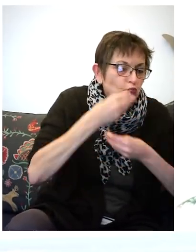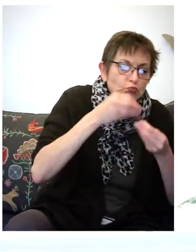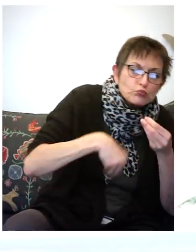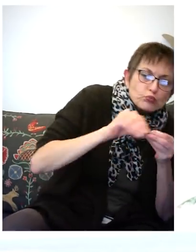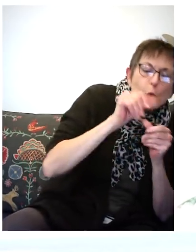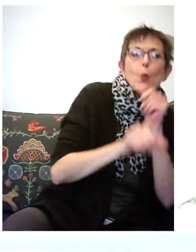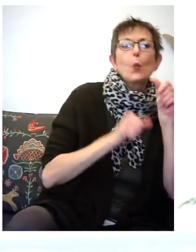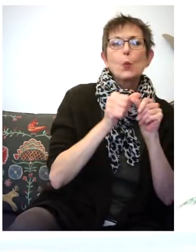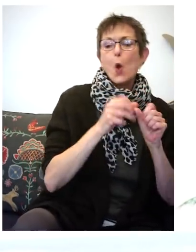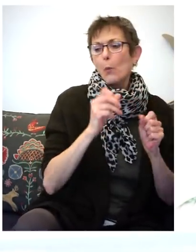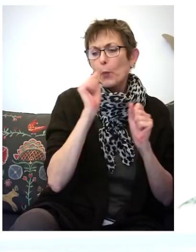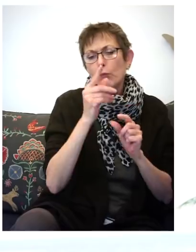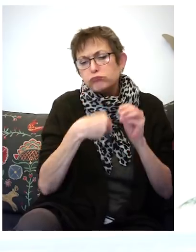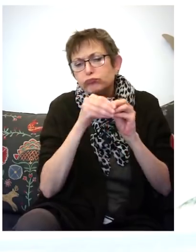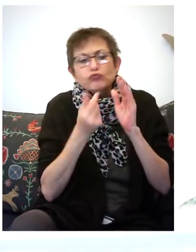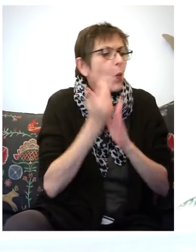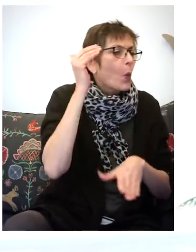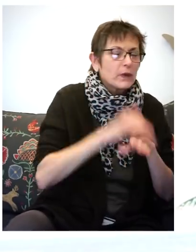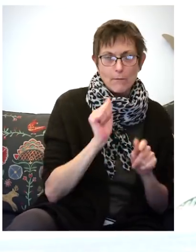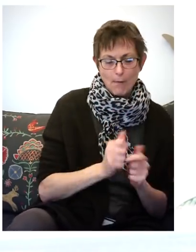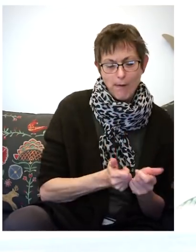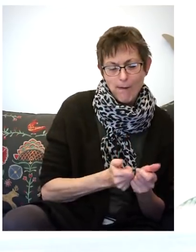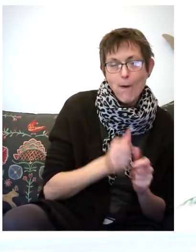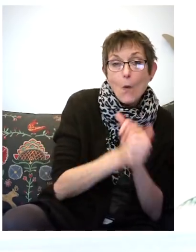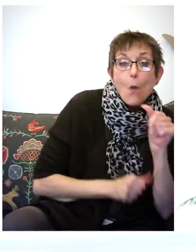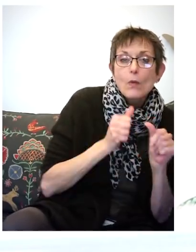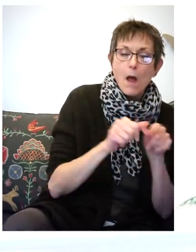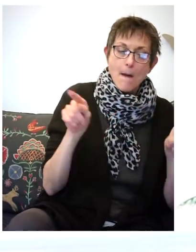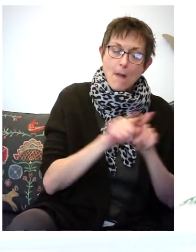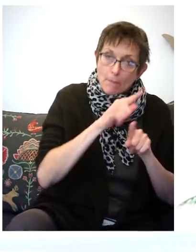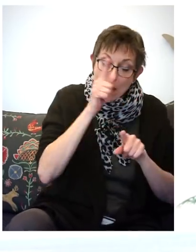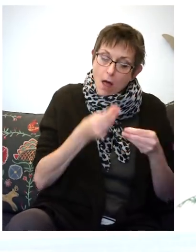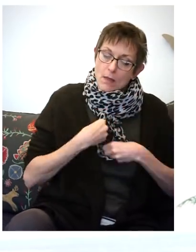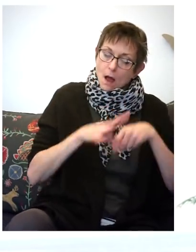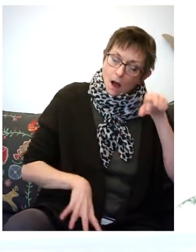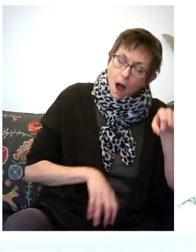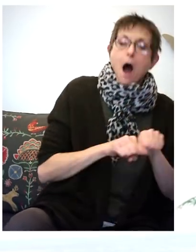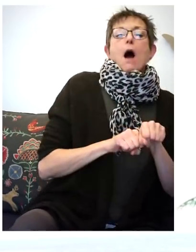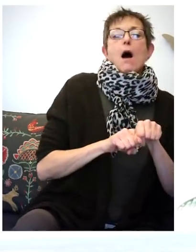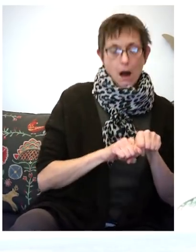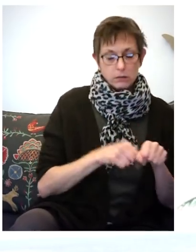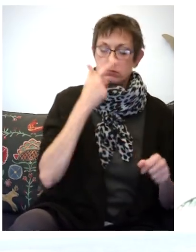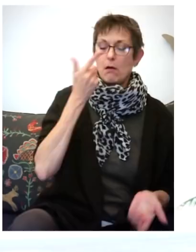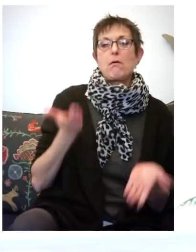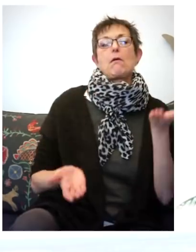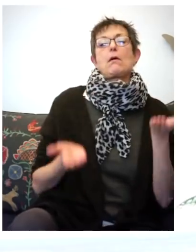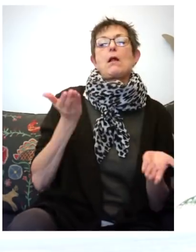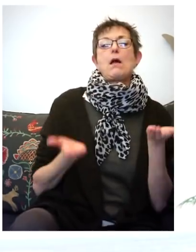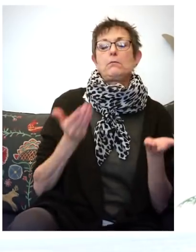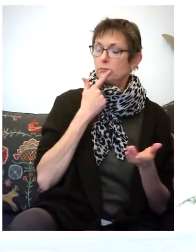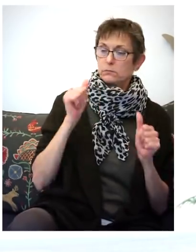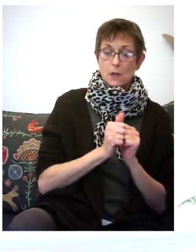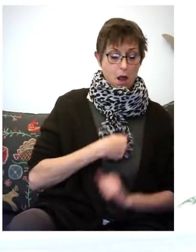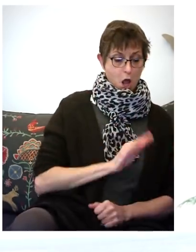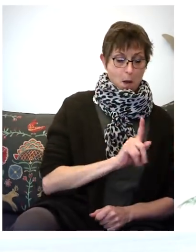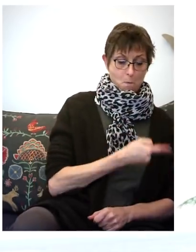pour déjeuner ou en trouvant un moment dans la journée pour jouer à la console. Bref, soyez sûr de trouver une compensation correspondant au même rang sur la pyramide de Maslow de ce